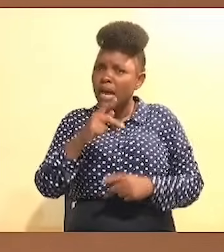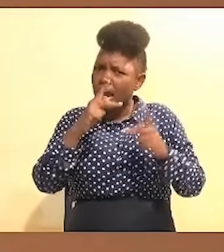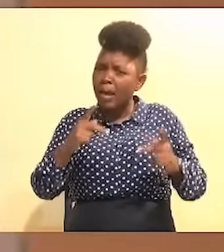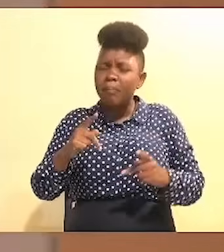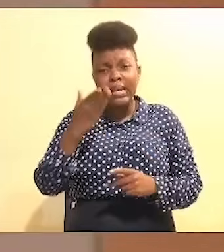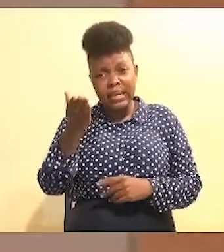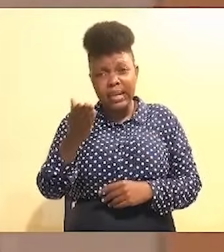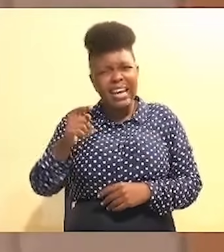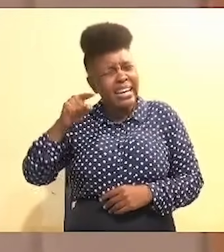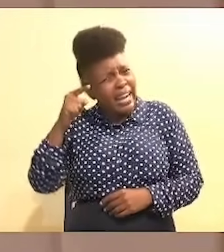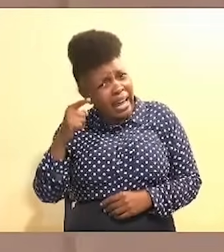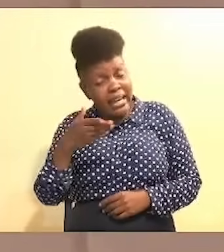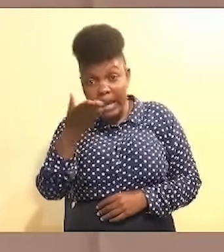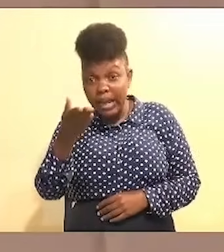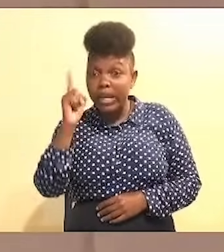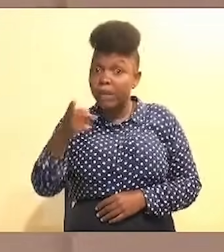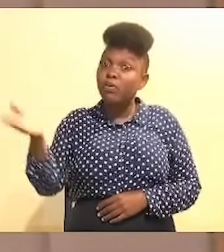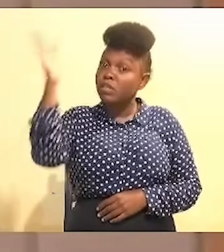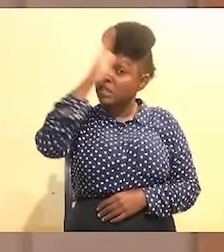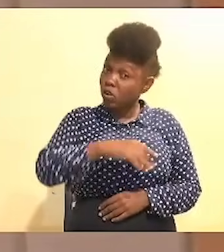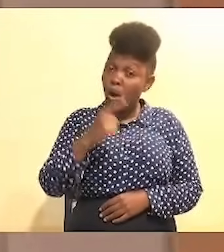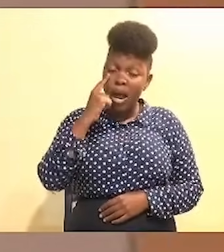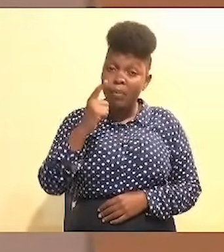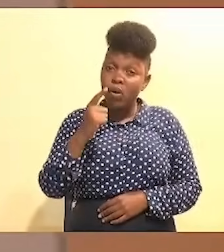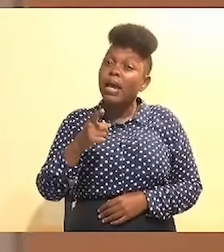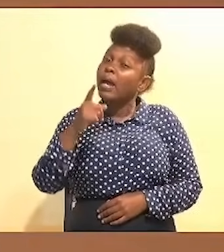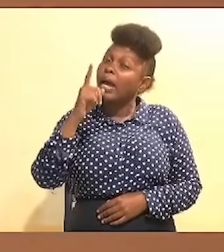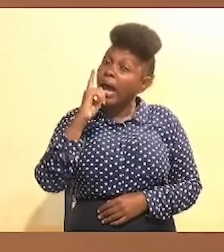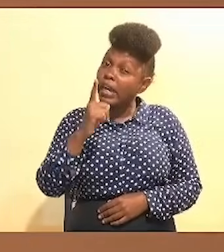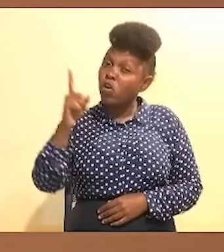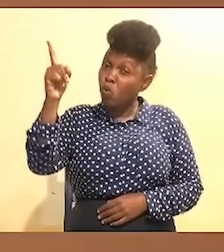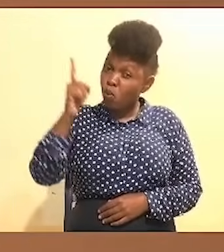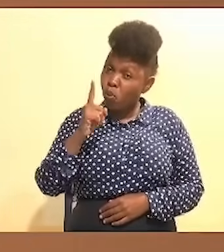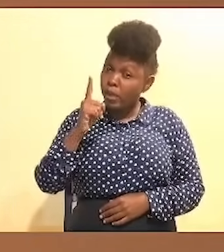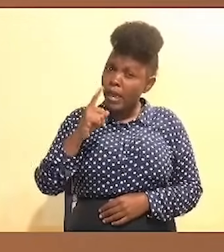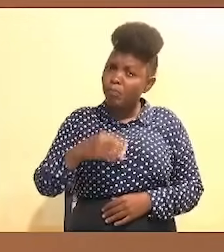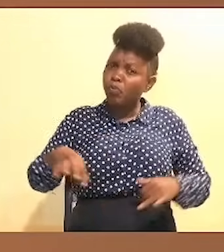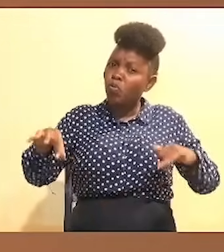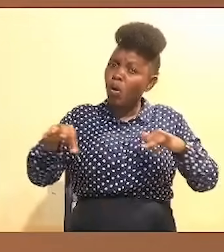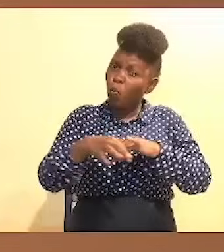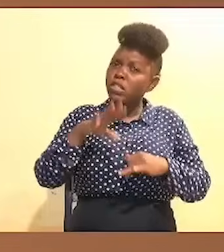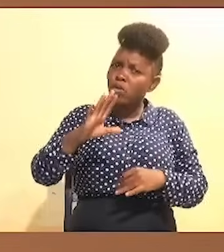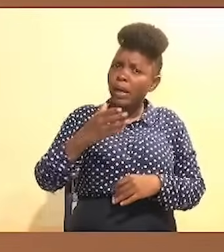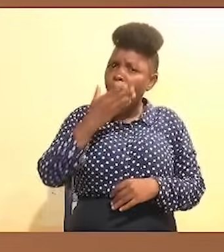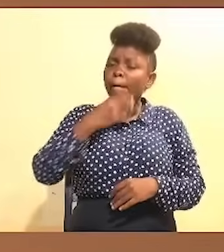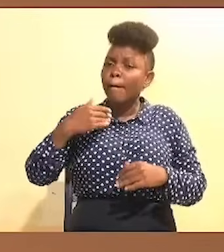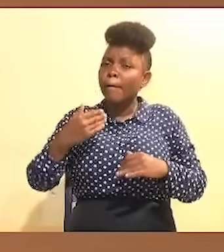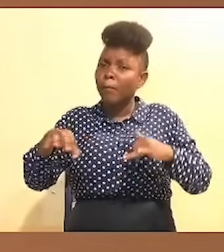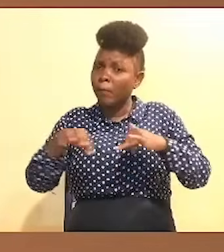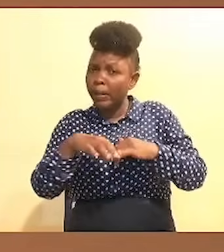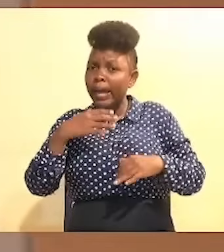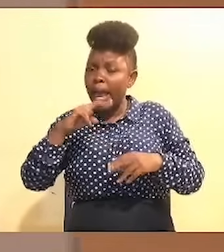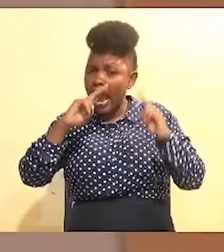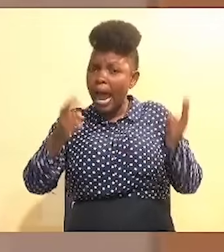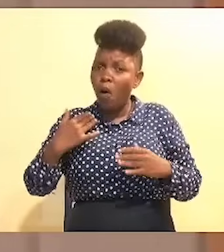na ye kuna siku ameona ya kwamba alikuja kwa mwenzi wake, inaweza kuwa mume, anaweza kuwa mke. Ulikuja kwake